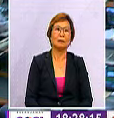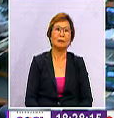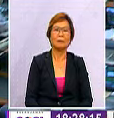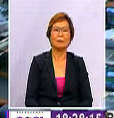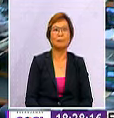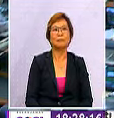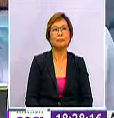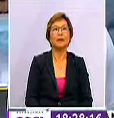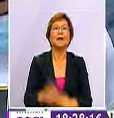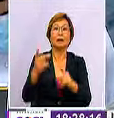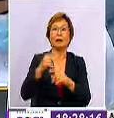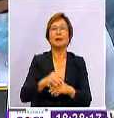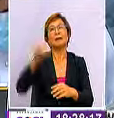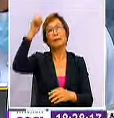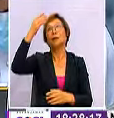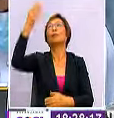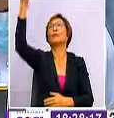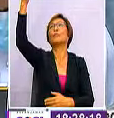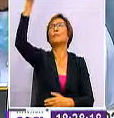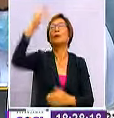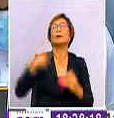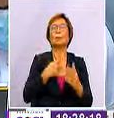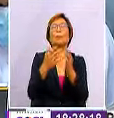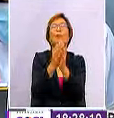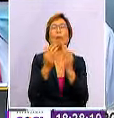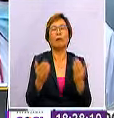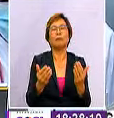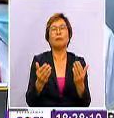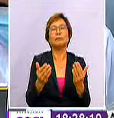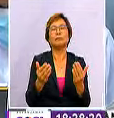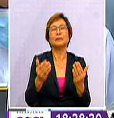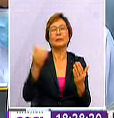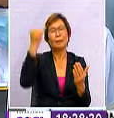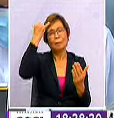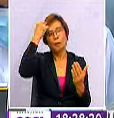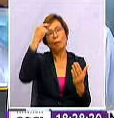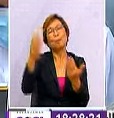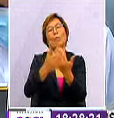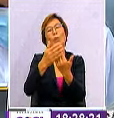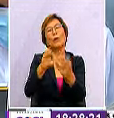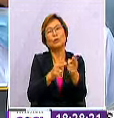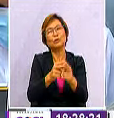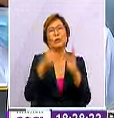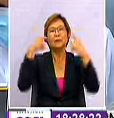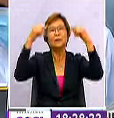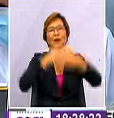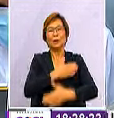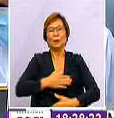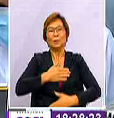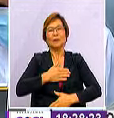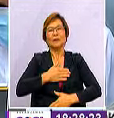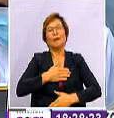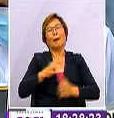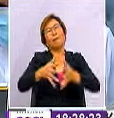Akhir kala, kepadamu ya Allah kami memohon doa, diberi hidayah memudah usaha, mengecap nikmat seluas